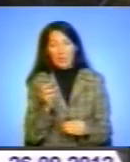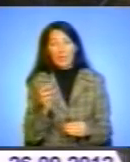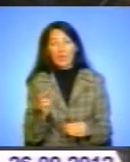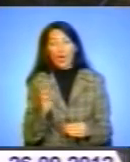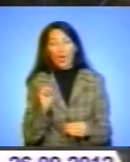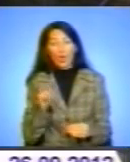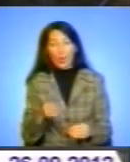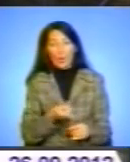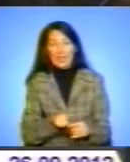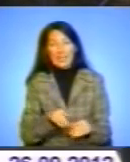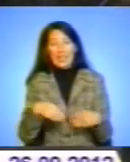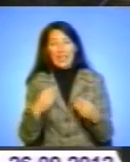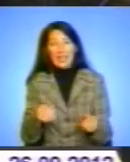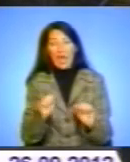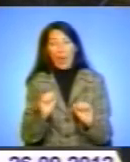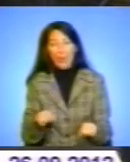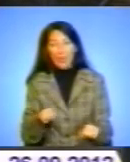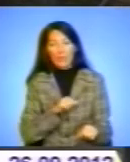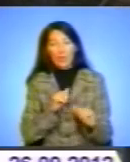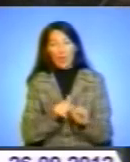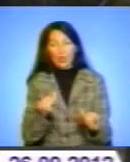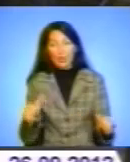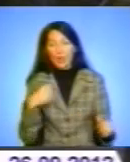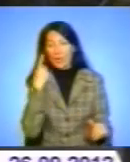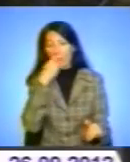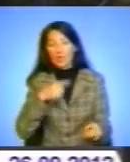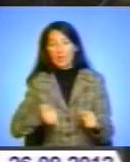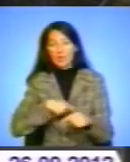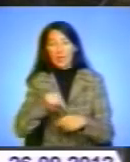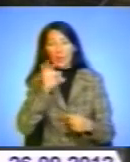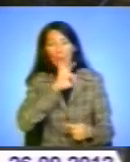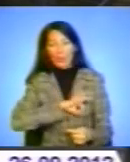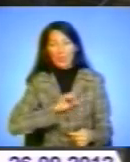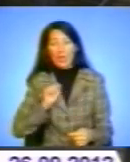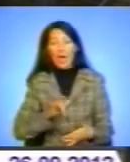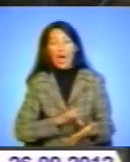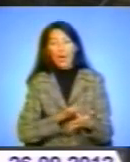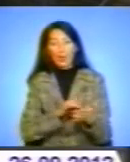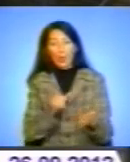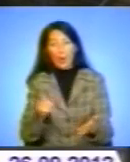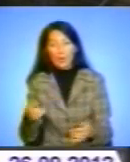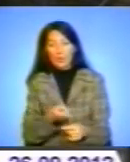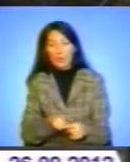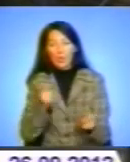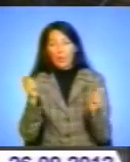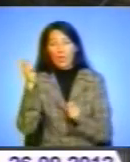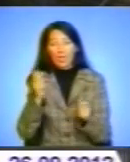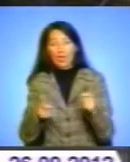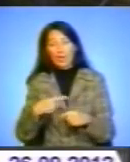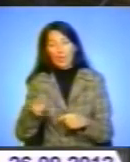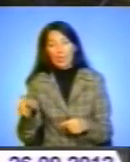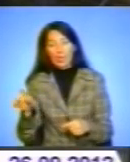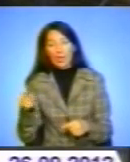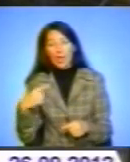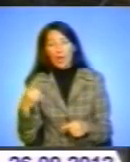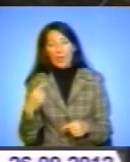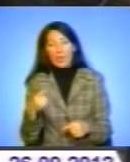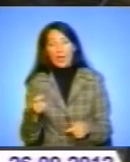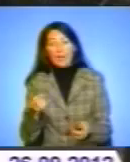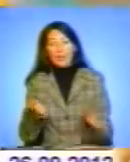нам можливість саме розвивати власний бізнес, а туристам, які приїжджають із інших регіонів, залишати кошти саме